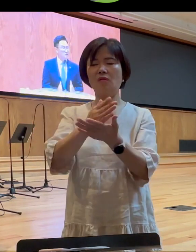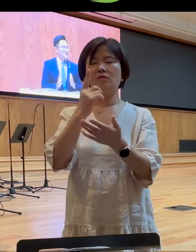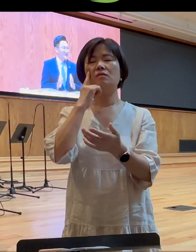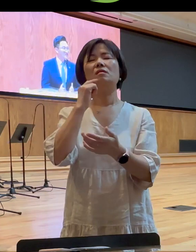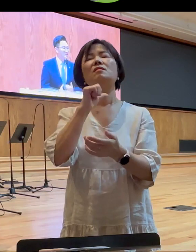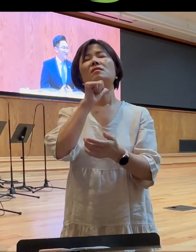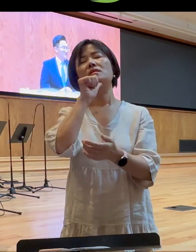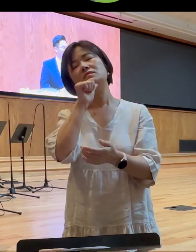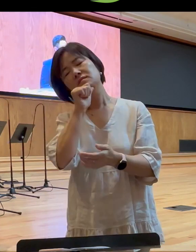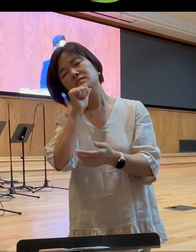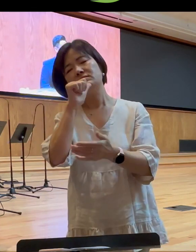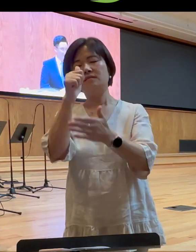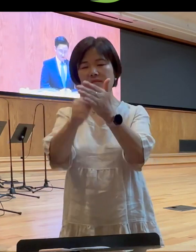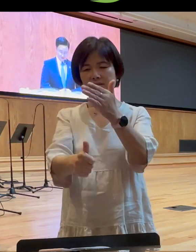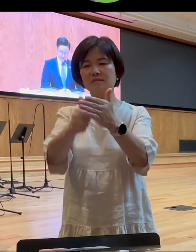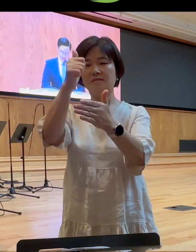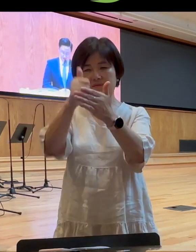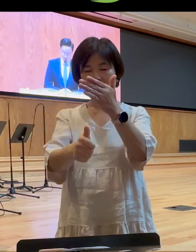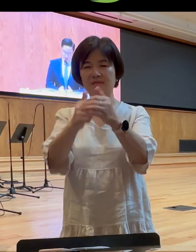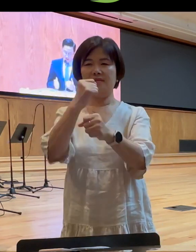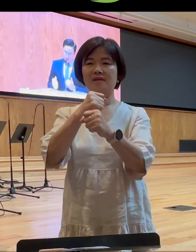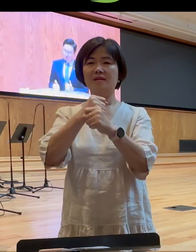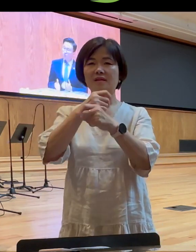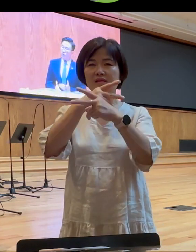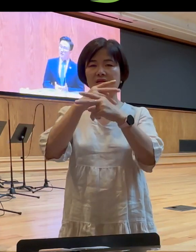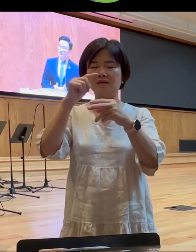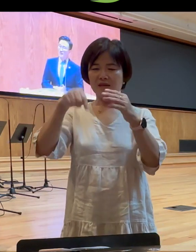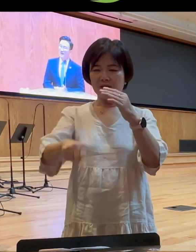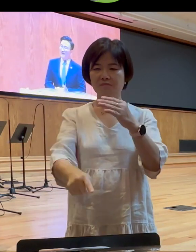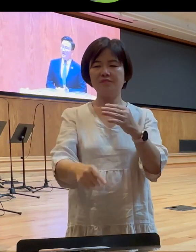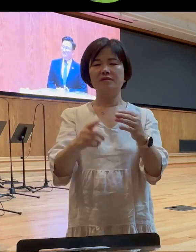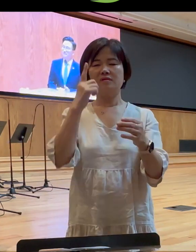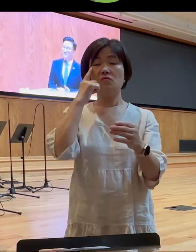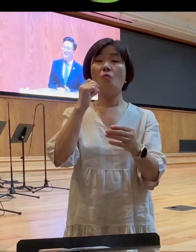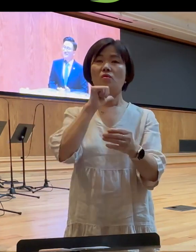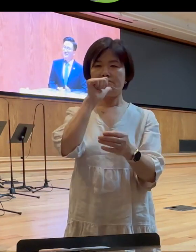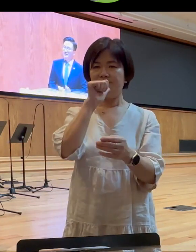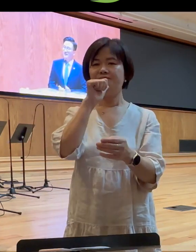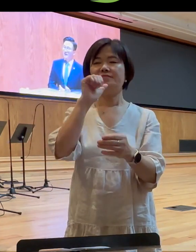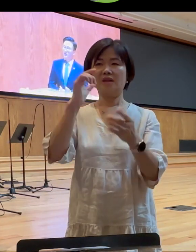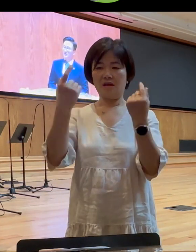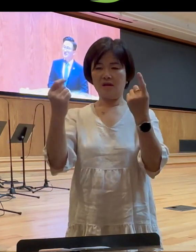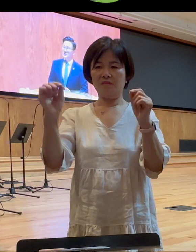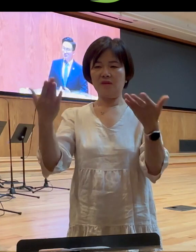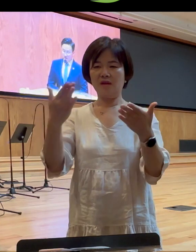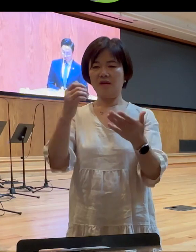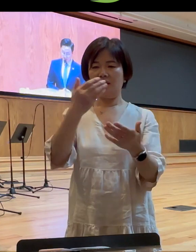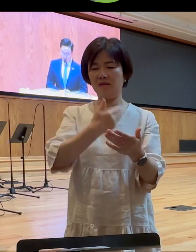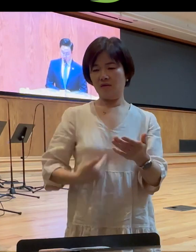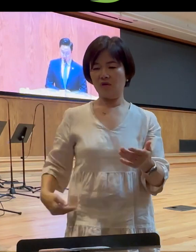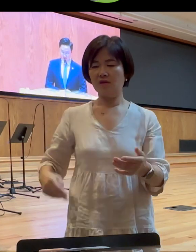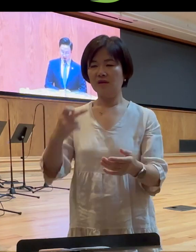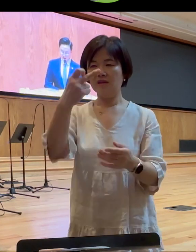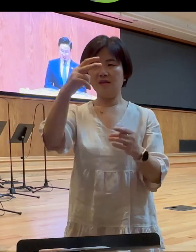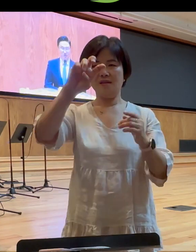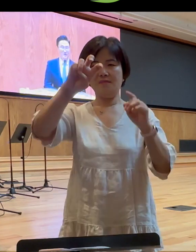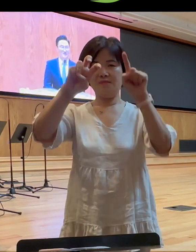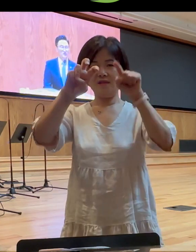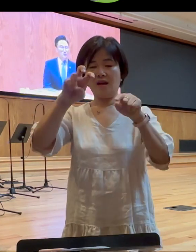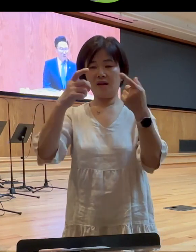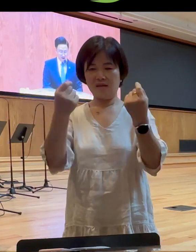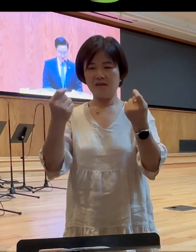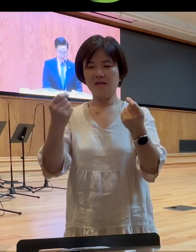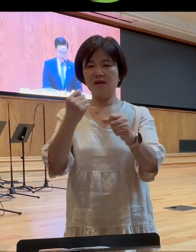떨어진 상태였다는 것이죠. 깊은 졸음입니다. 사도행전 20장의 말씀을 보니까 사도